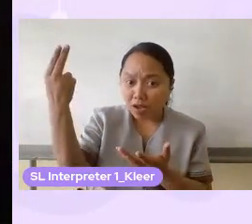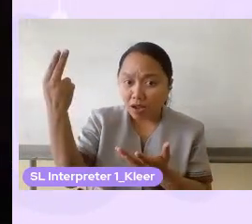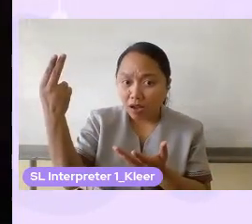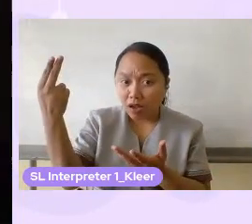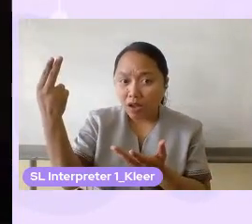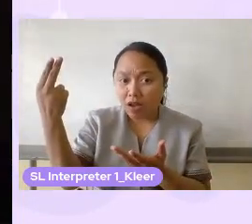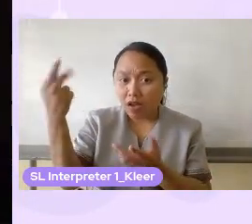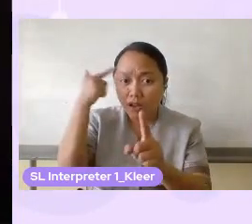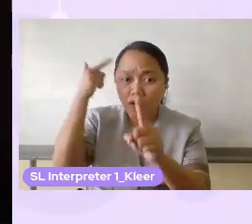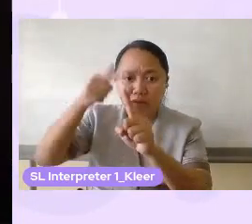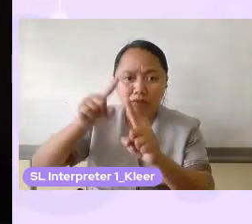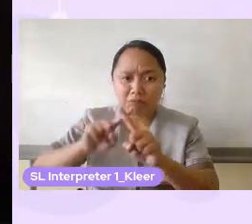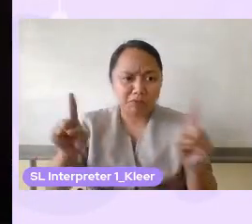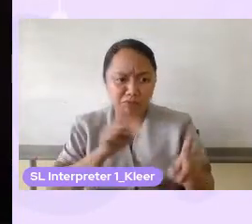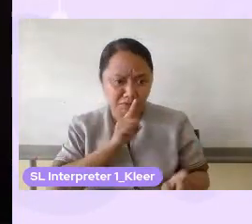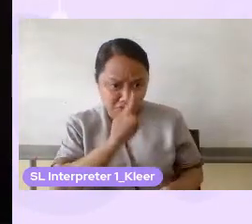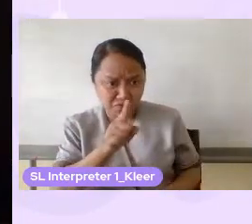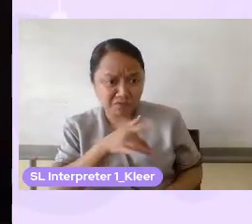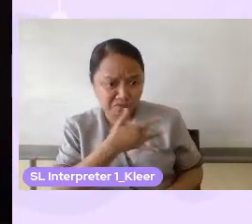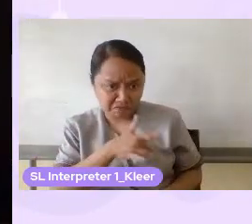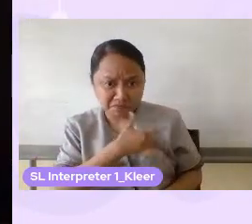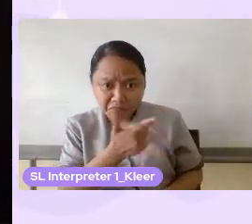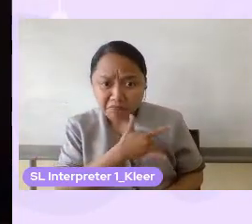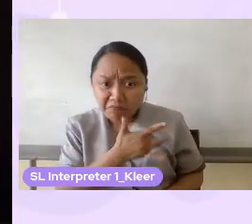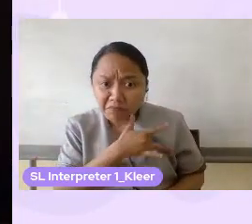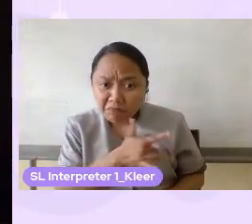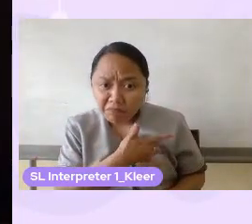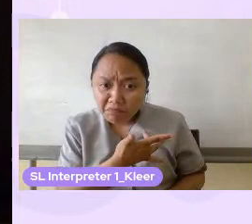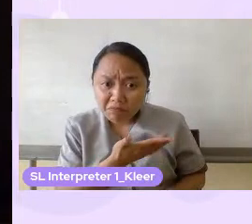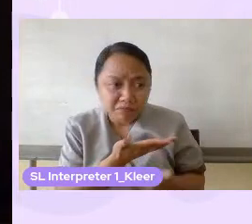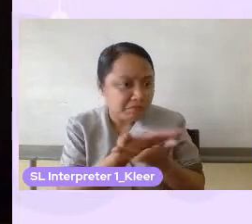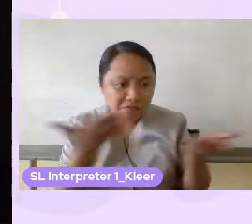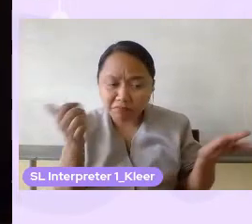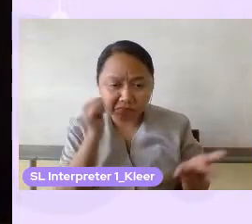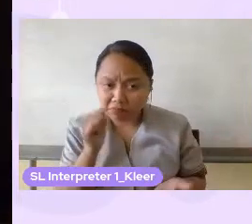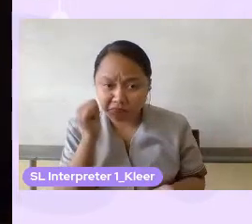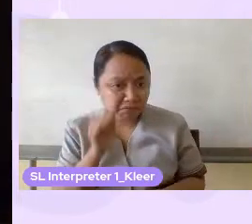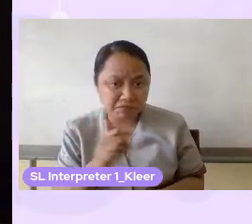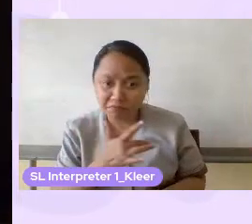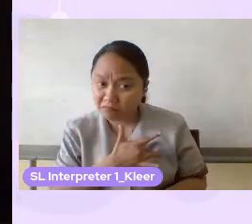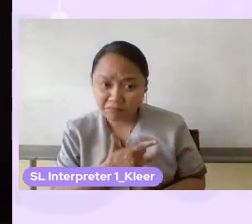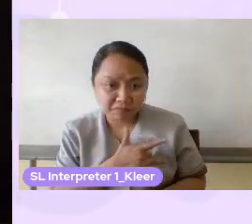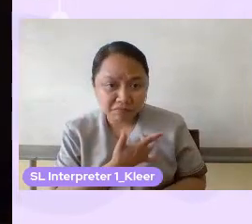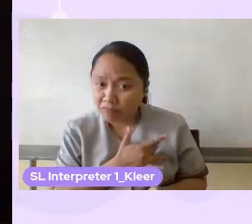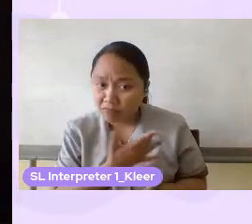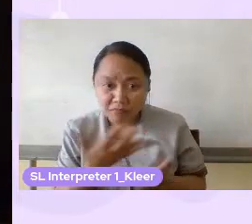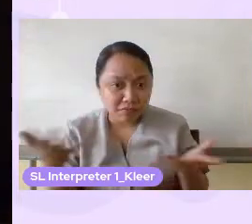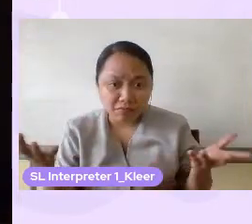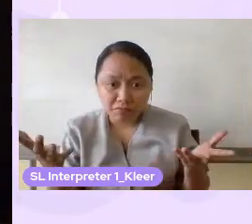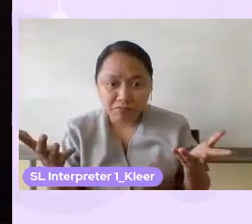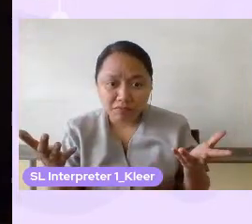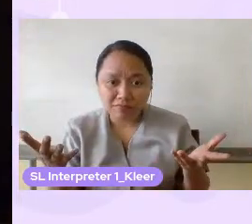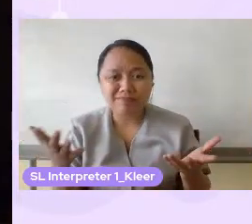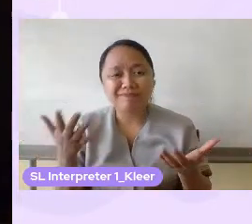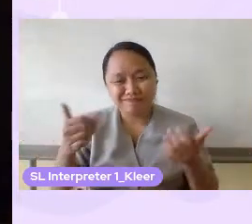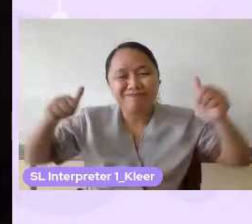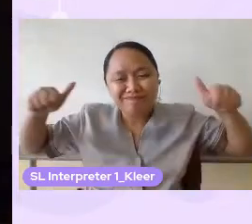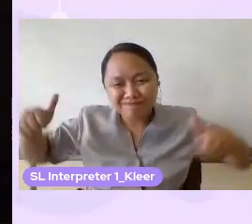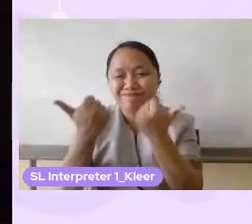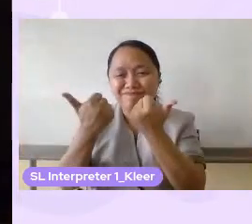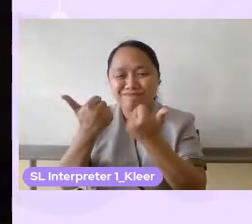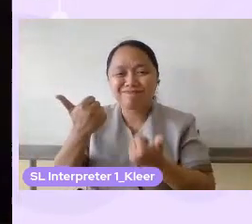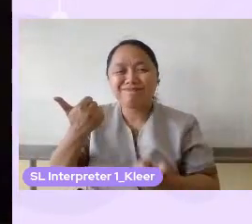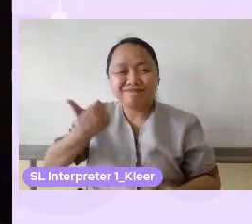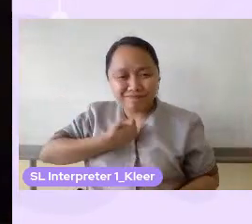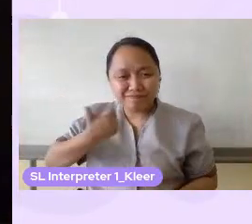napifil ng mga ordinaryong tao? Ito ba ay napifil ng mga kababaihan? So that's why, ito yung challenge ko sa sarili ko, na